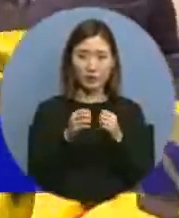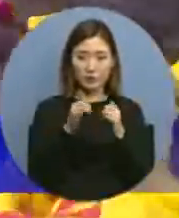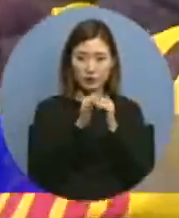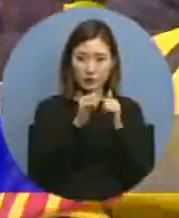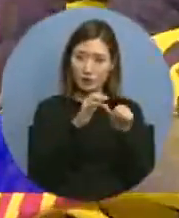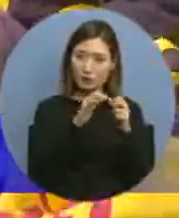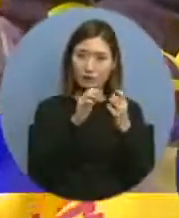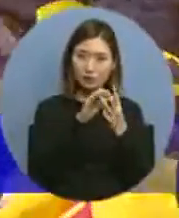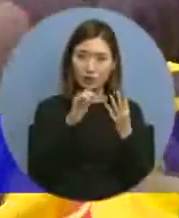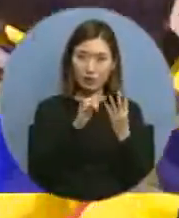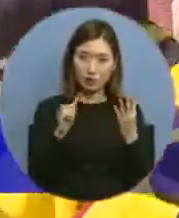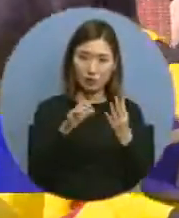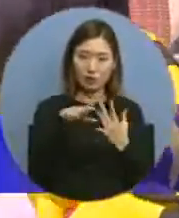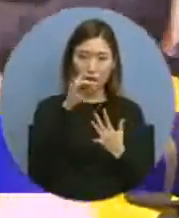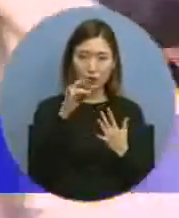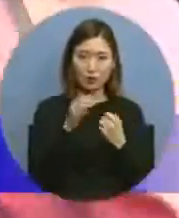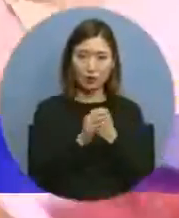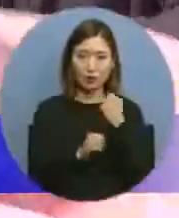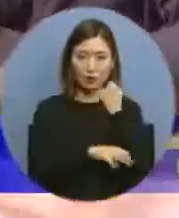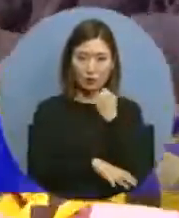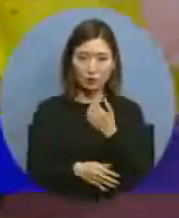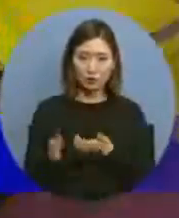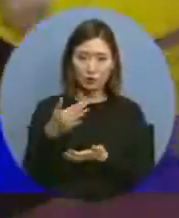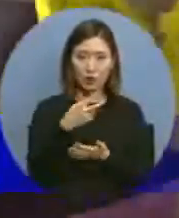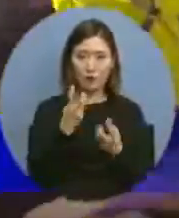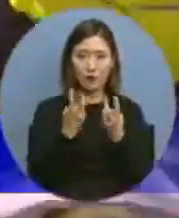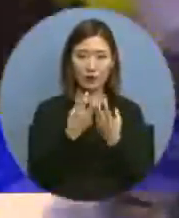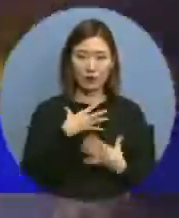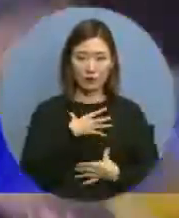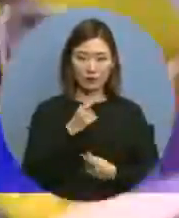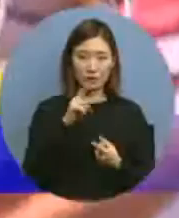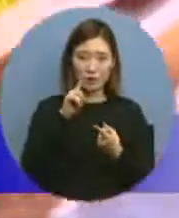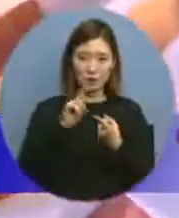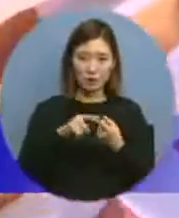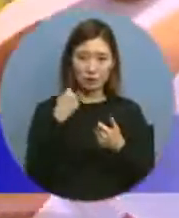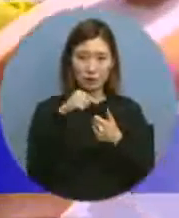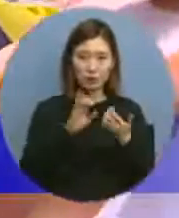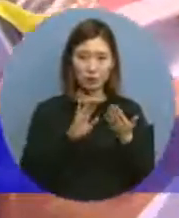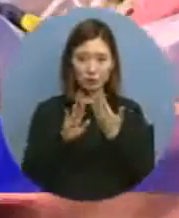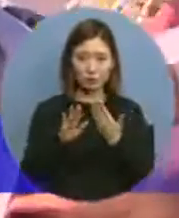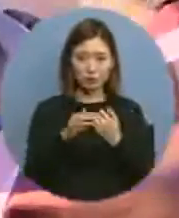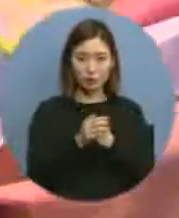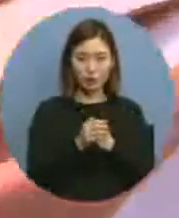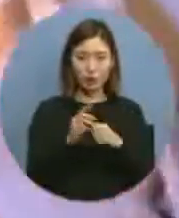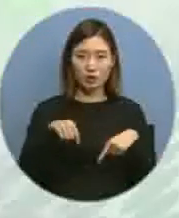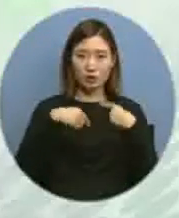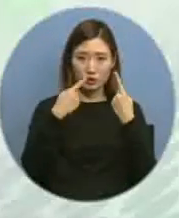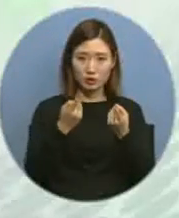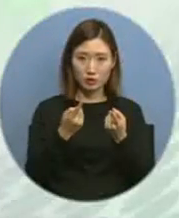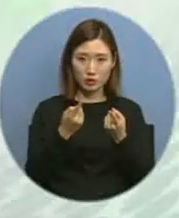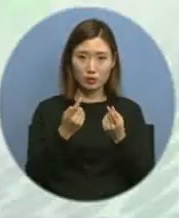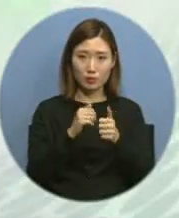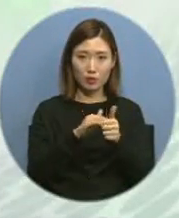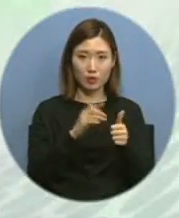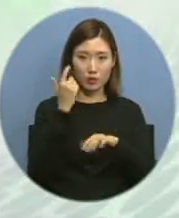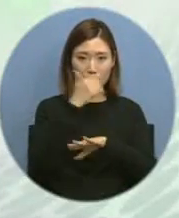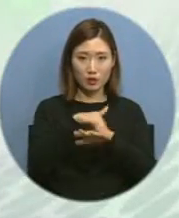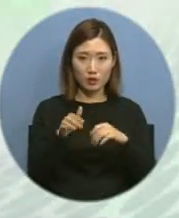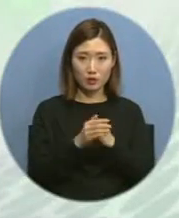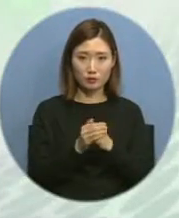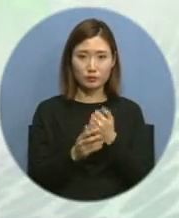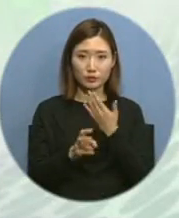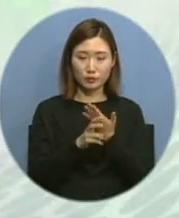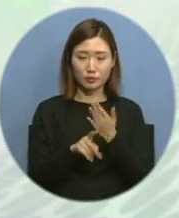현수막 구분 기준과 수거 방법, 안전수칙 등을 교육한 뒤 현장에 투입할 예정입니다. 불법 현수막